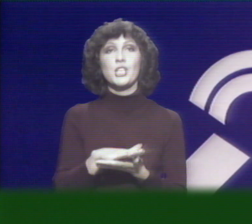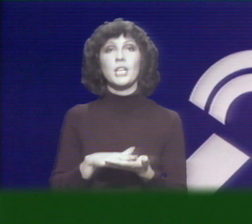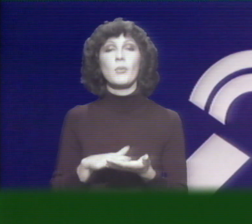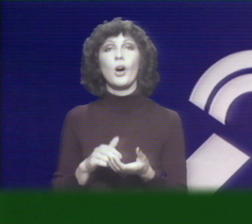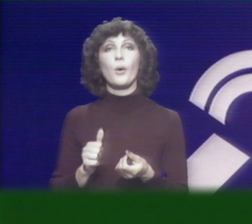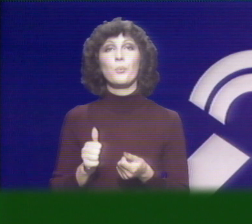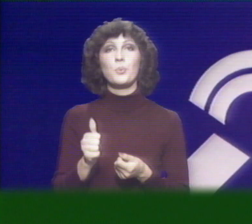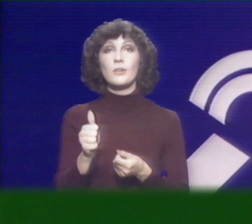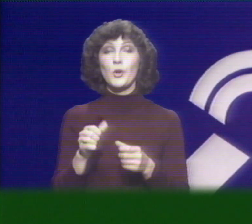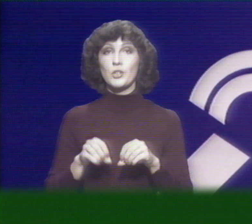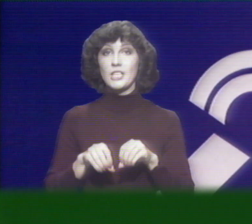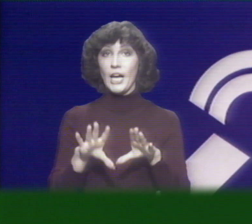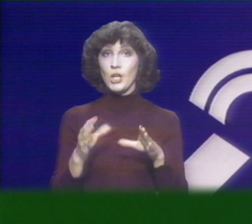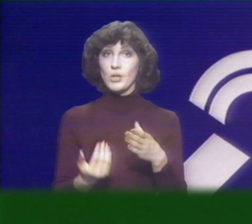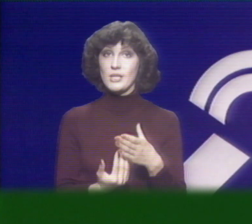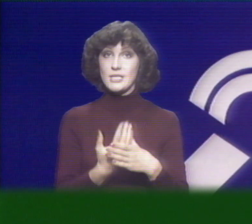prizadete.